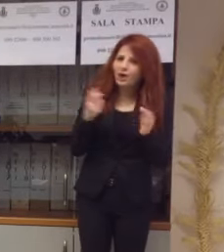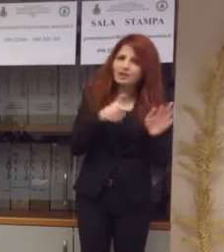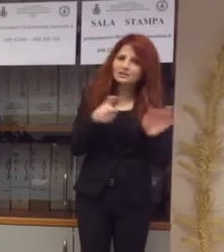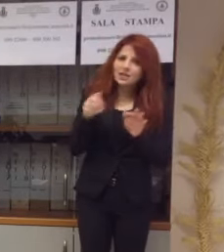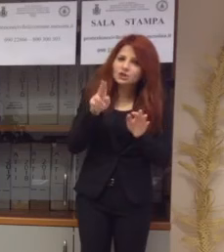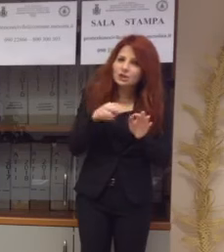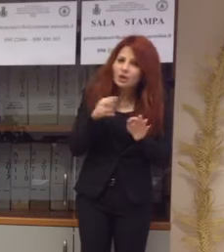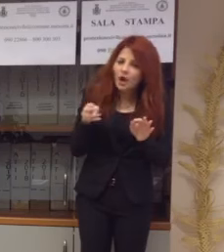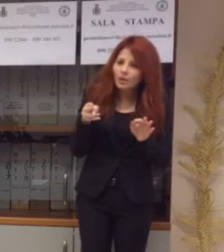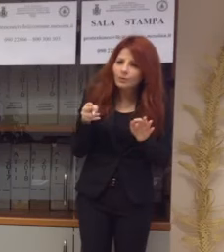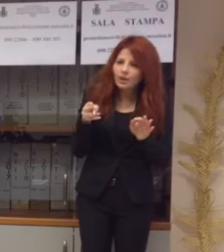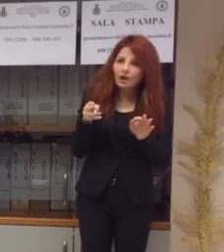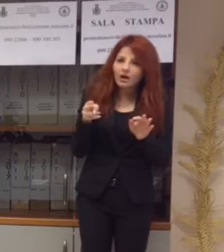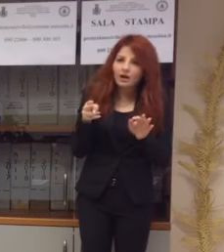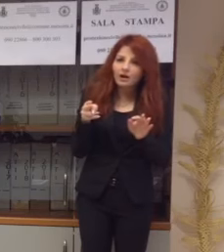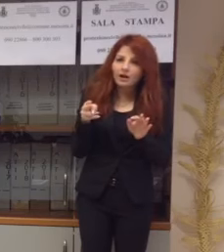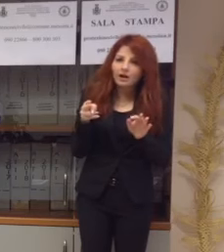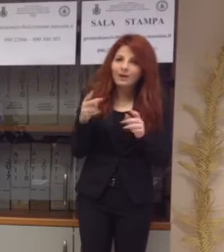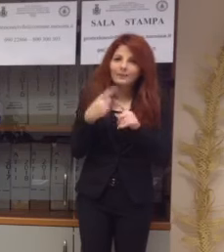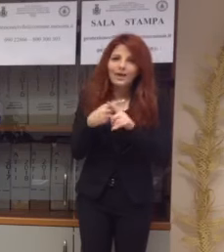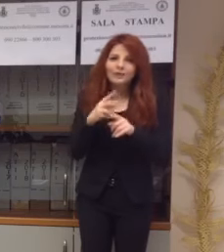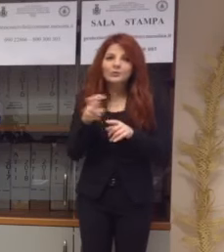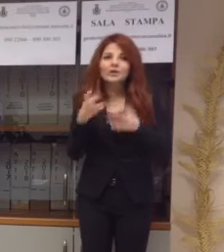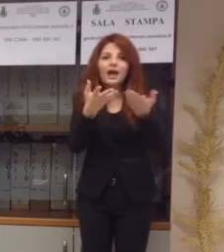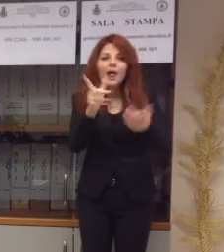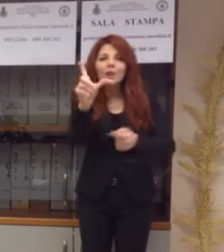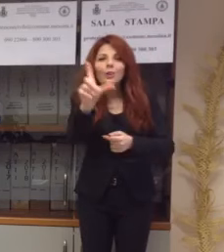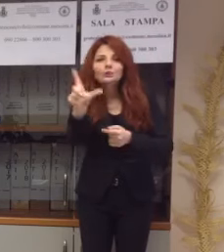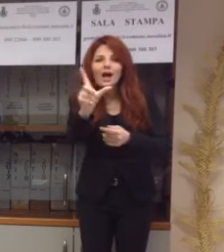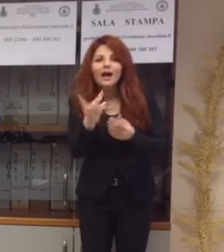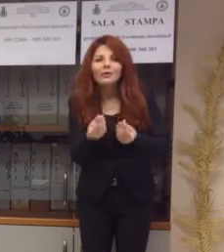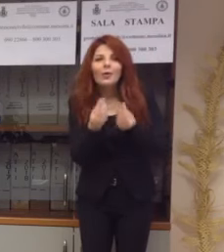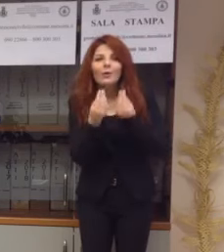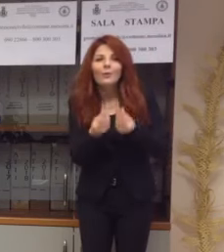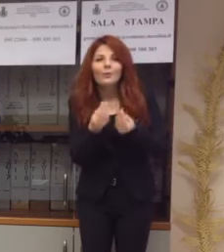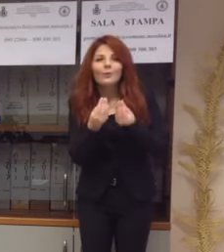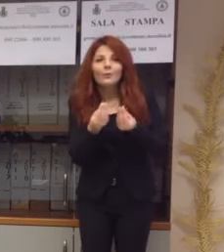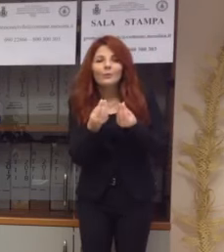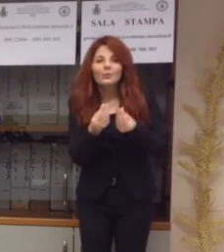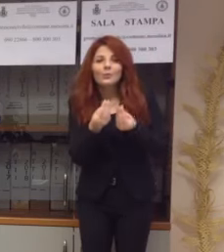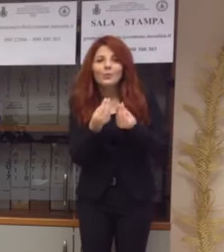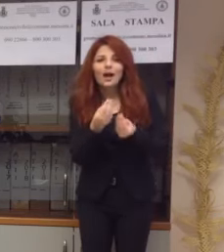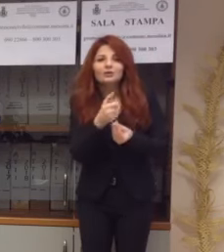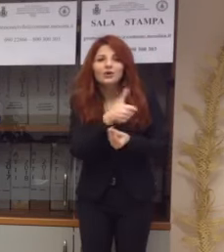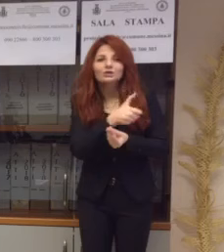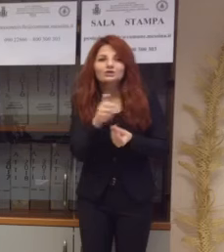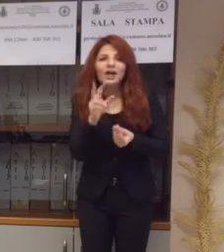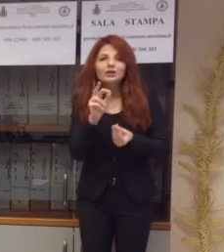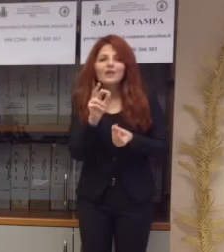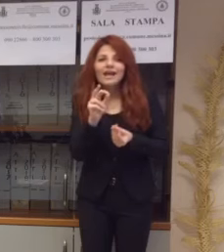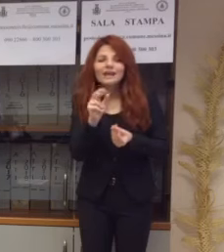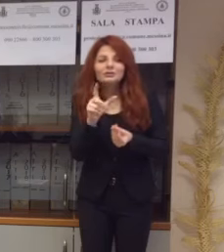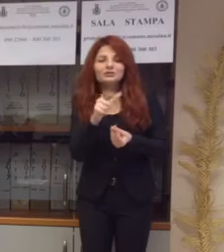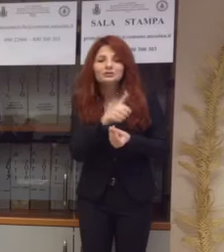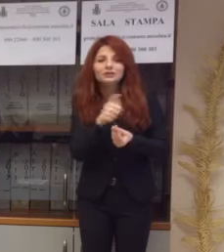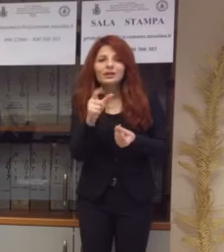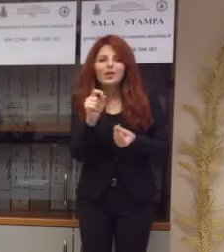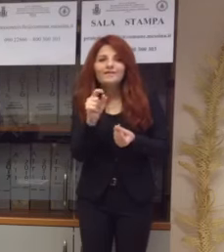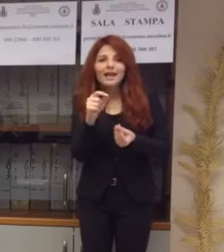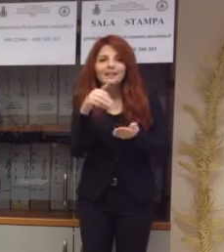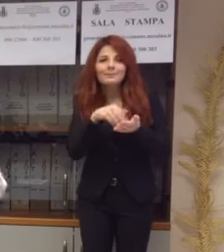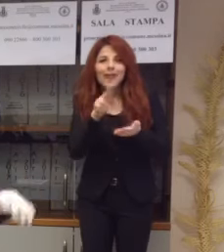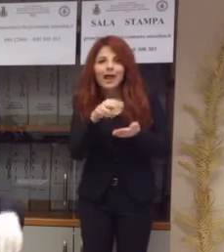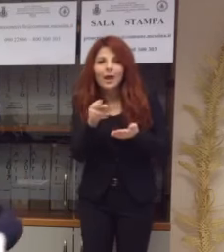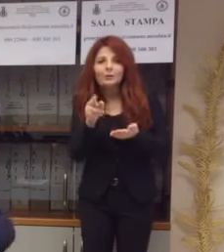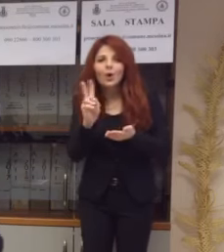euro per 200. Allora, Luciano, quanto fa 120.000 euro o 12.000 euro? Allora, mentre voi me lo